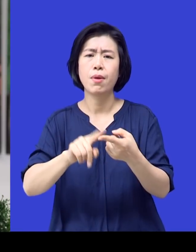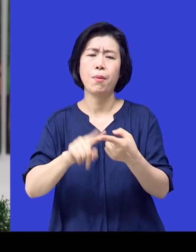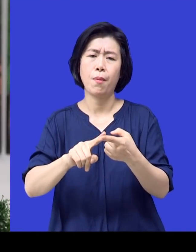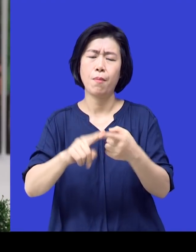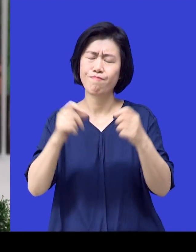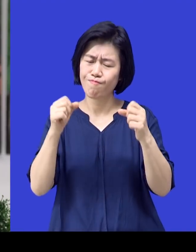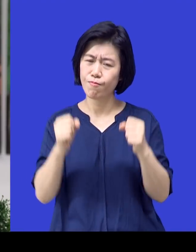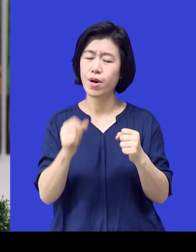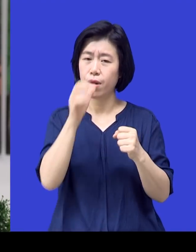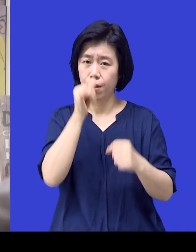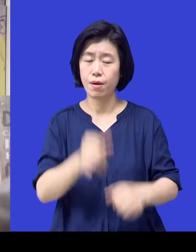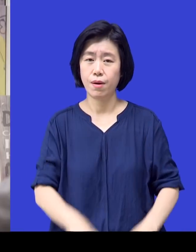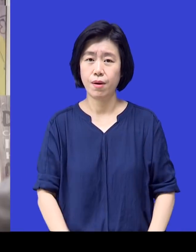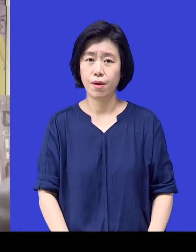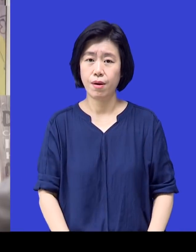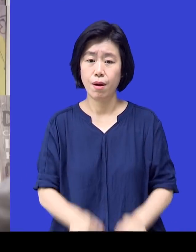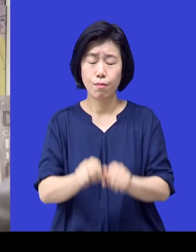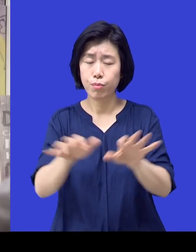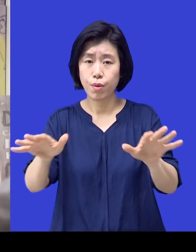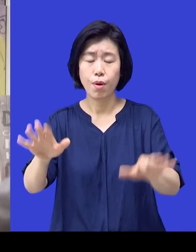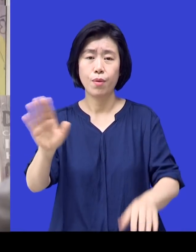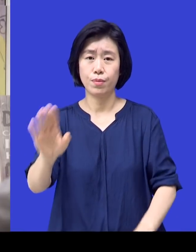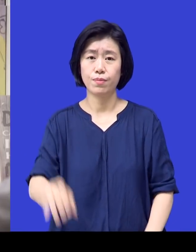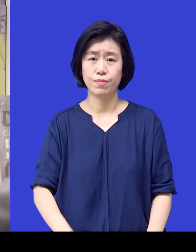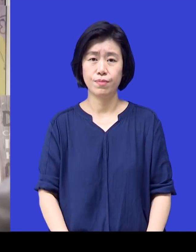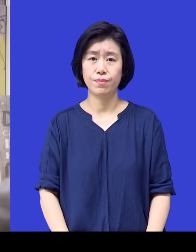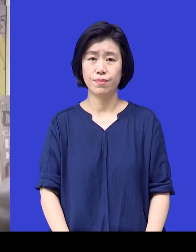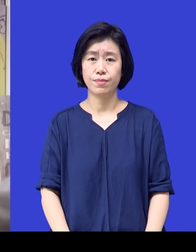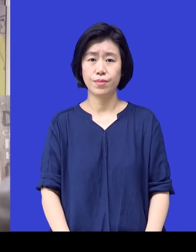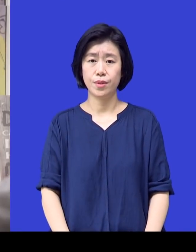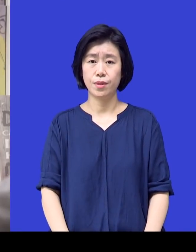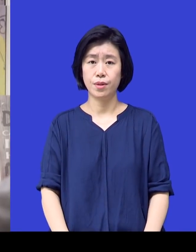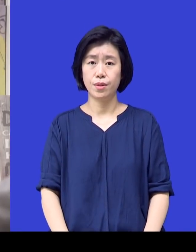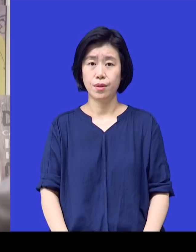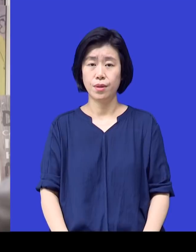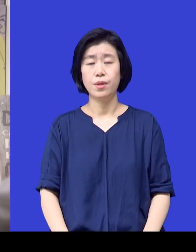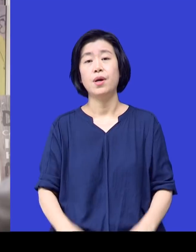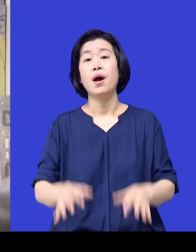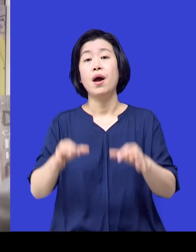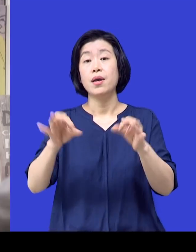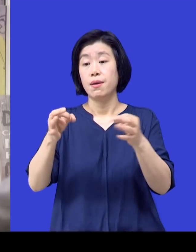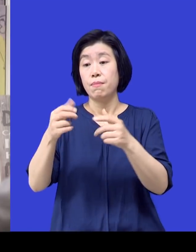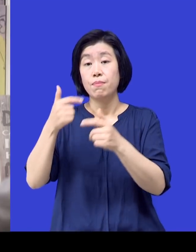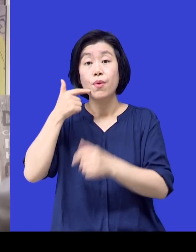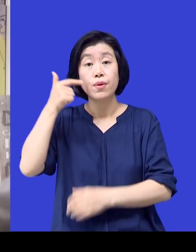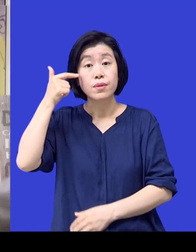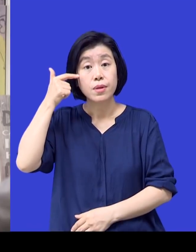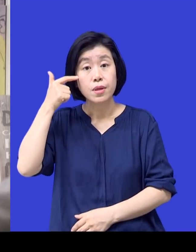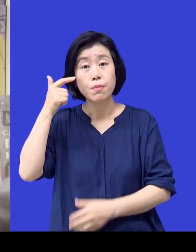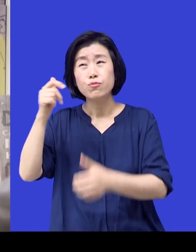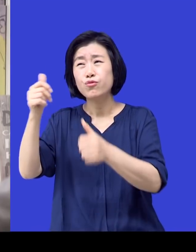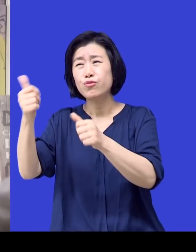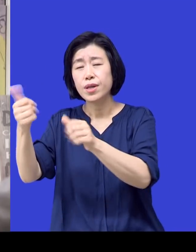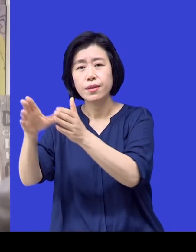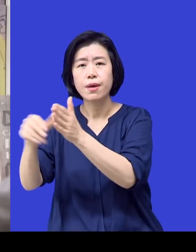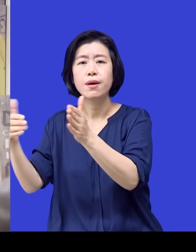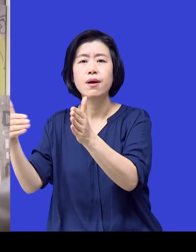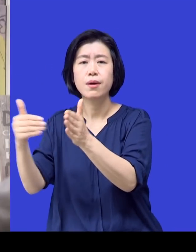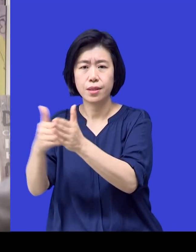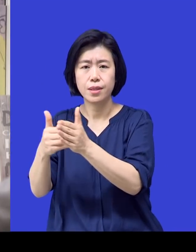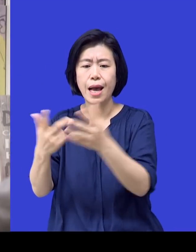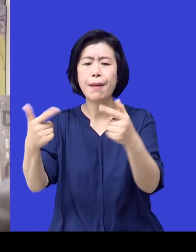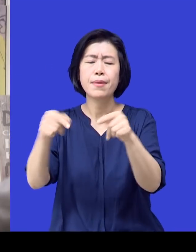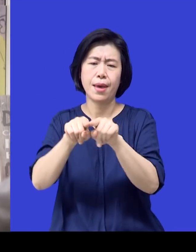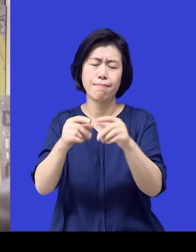목사님이 하나님의 부르심이 있을 때까지 함께 하겠다고 교인들이 아직도 어린이들을 후원을